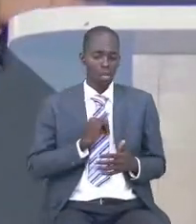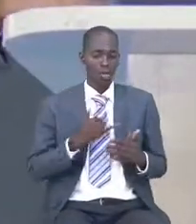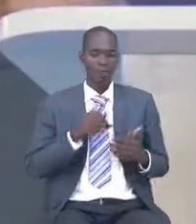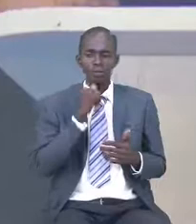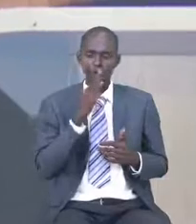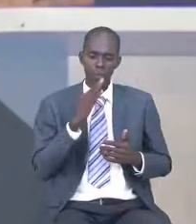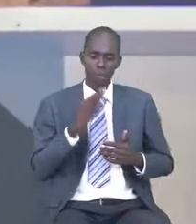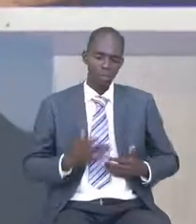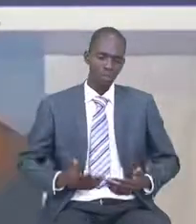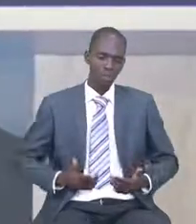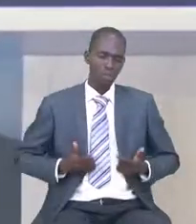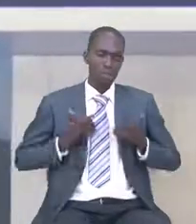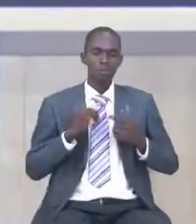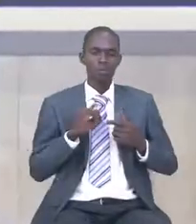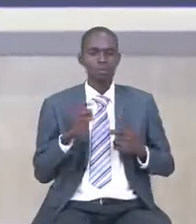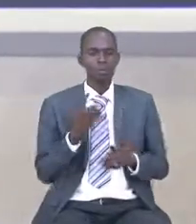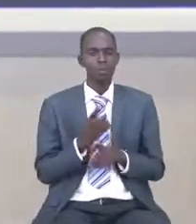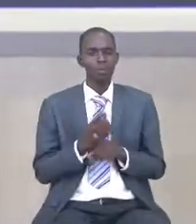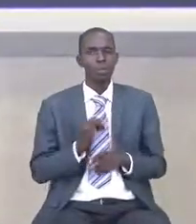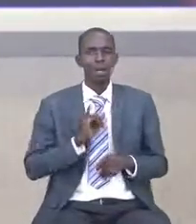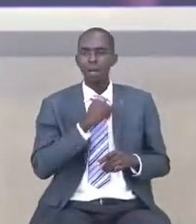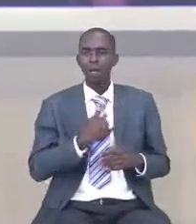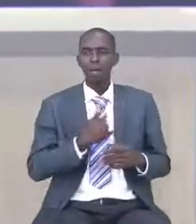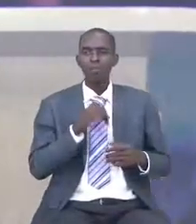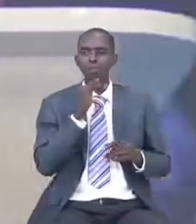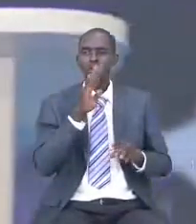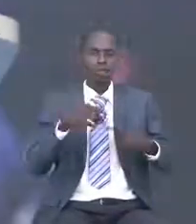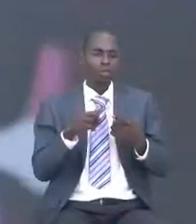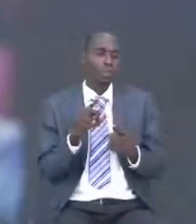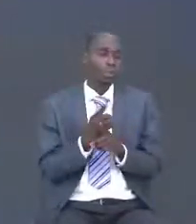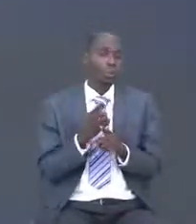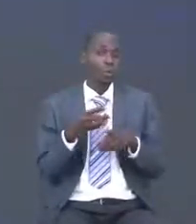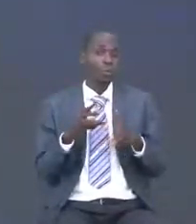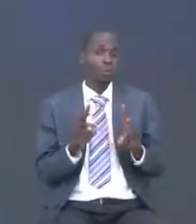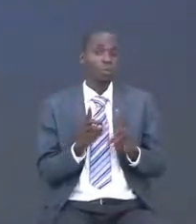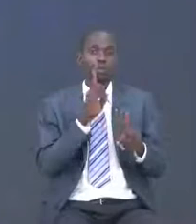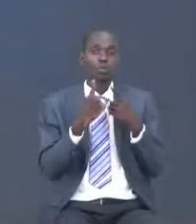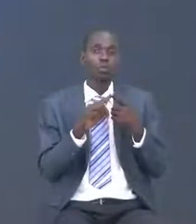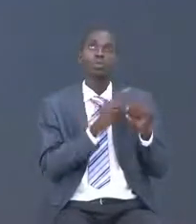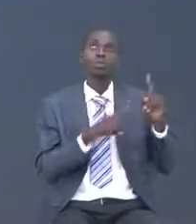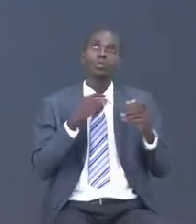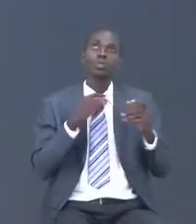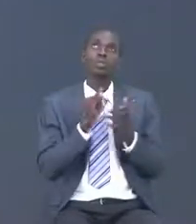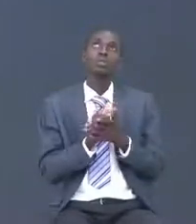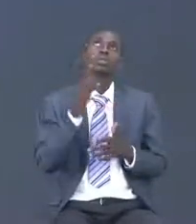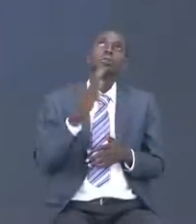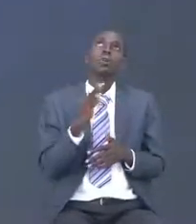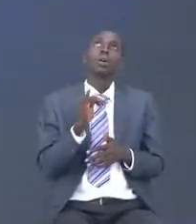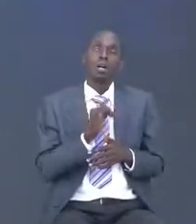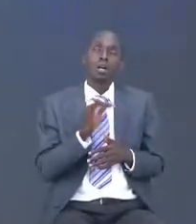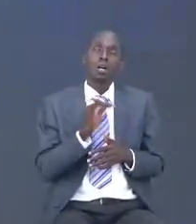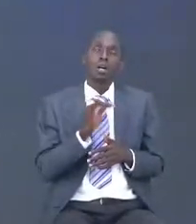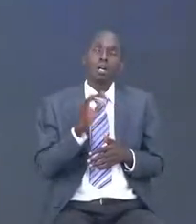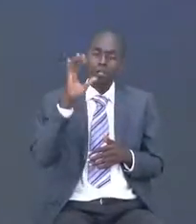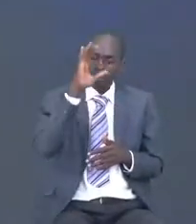bonne vie. Ah, ma vie n'était pas bonne avant. Je n'allais pas dans la bonne direction. Parle au Seigneur à ce sujet et